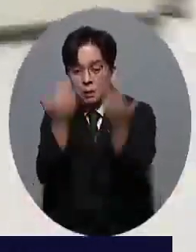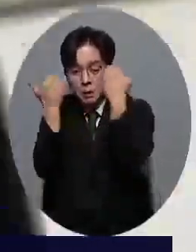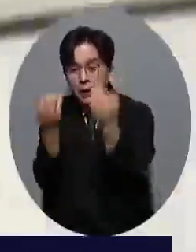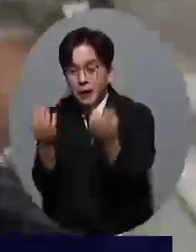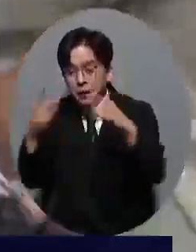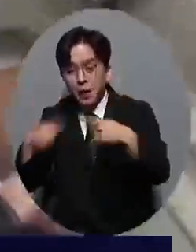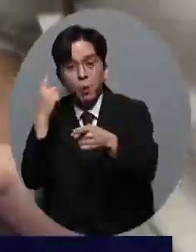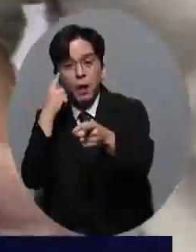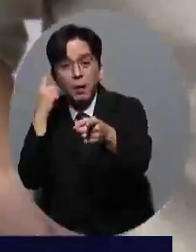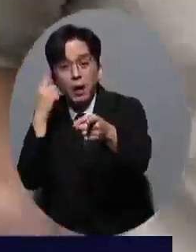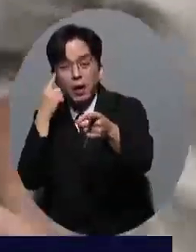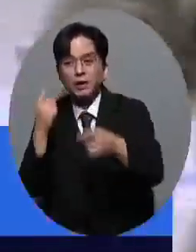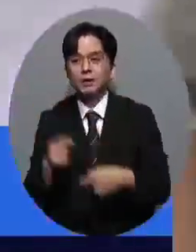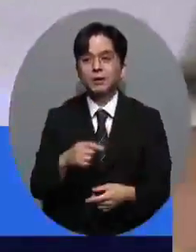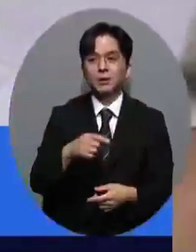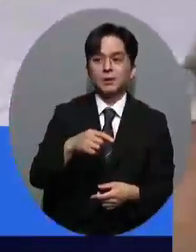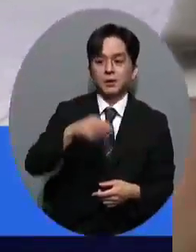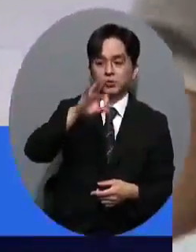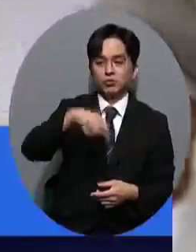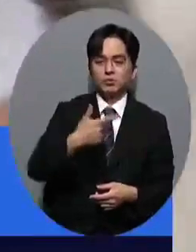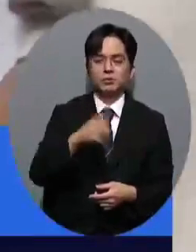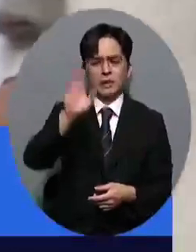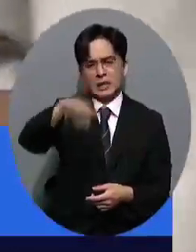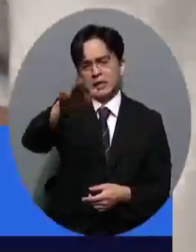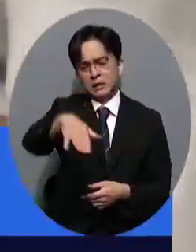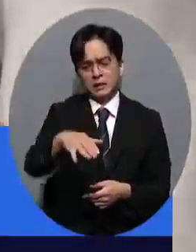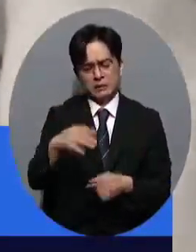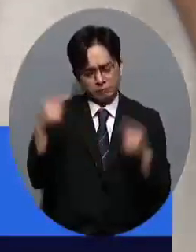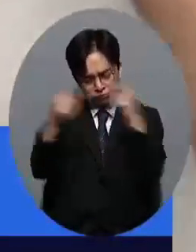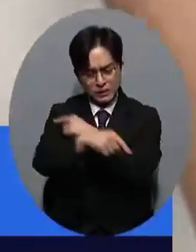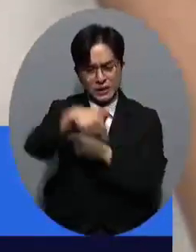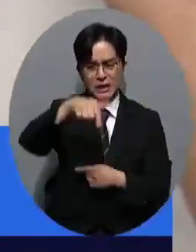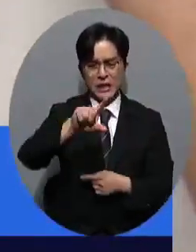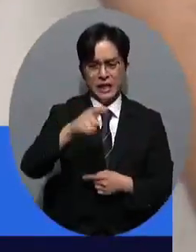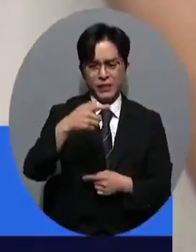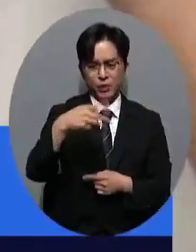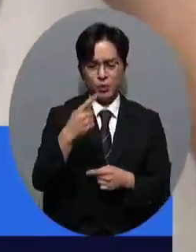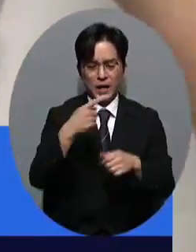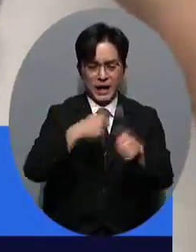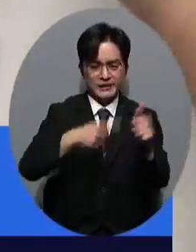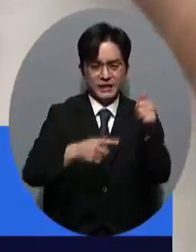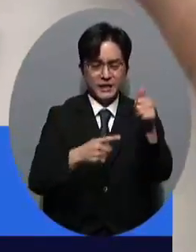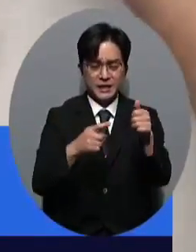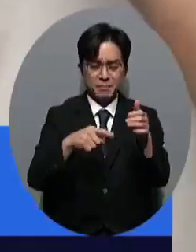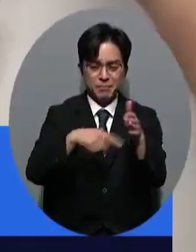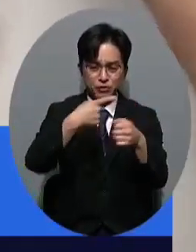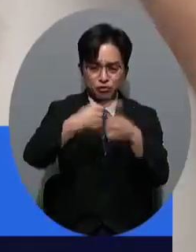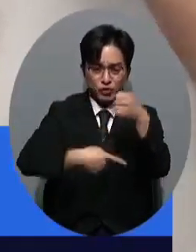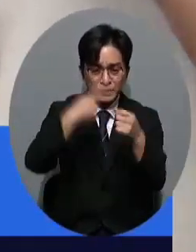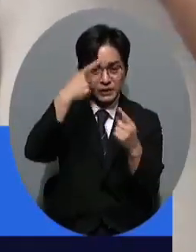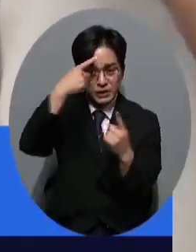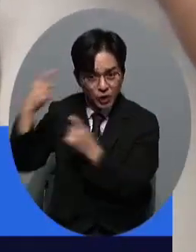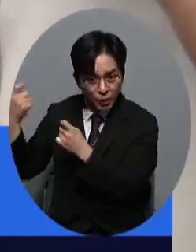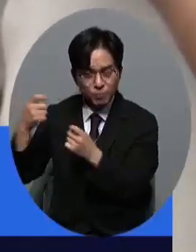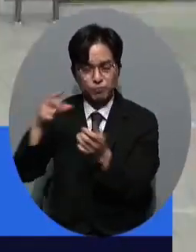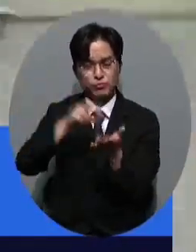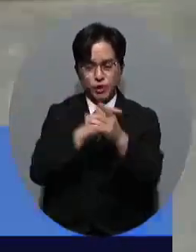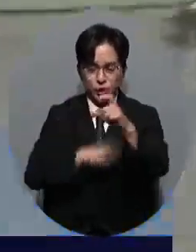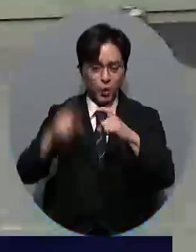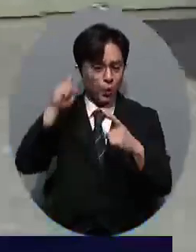말합니다. 간도학살 희생자들의 문제, 올해가 100주년이잖아요. 네. 그 희생자들의 문제 관심을 좀 가져주셨으면